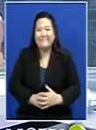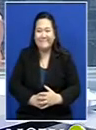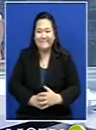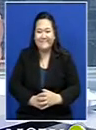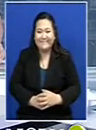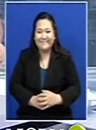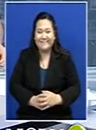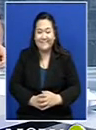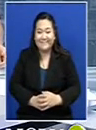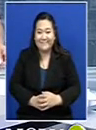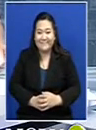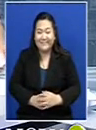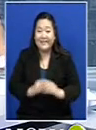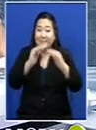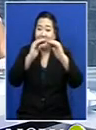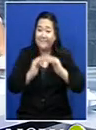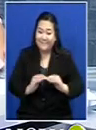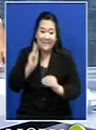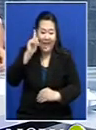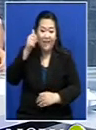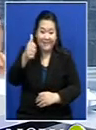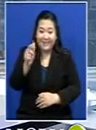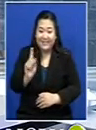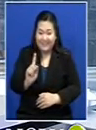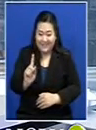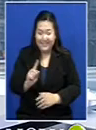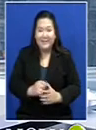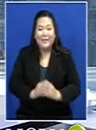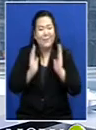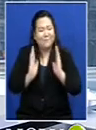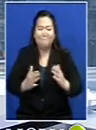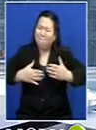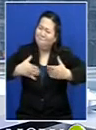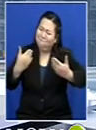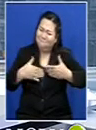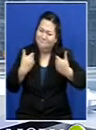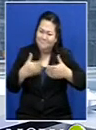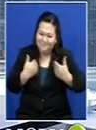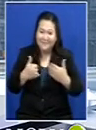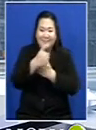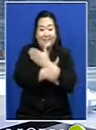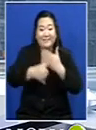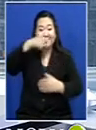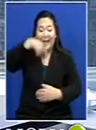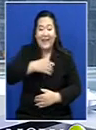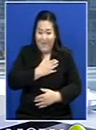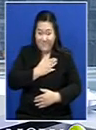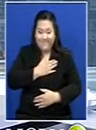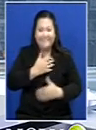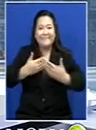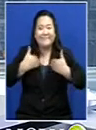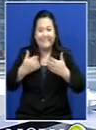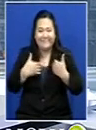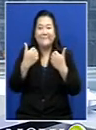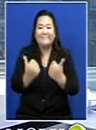ไปดูอีกหนึ่งข่าวดีครับอันนี้ถือว่าเป็นข่าวที่สร้างความดีใจนะครับให้กับประเทศไทยเพราะว่ามีแ